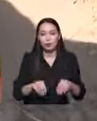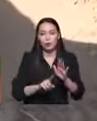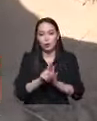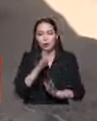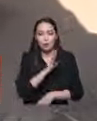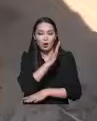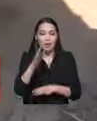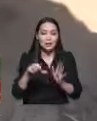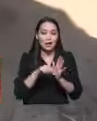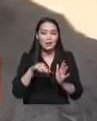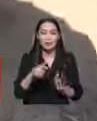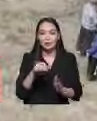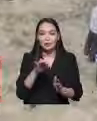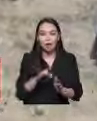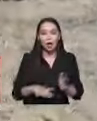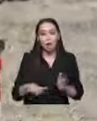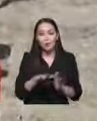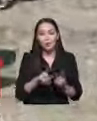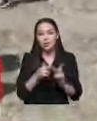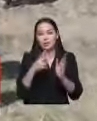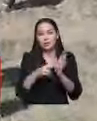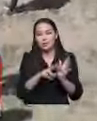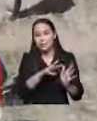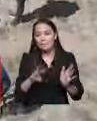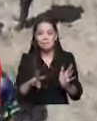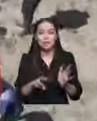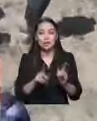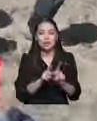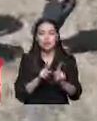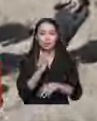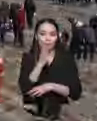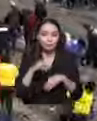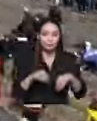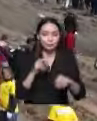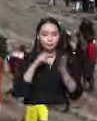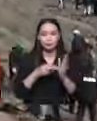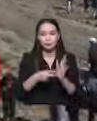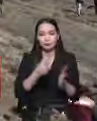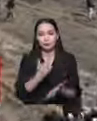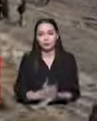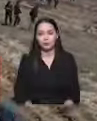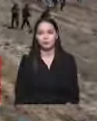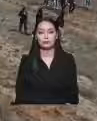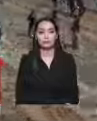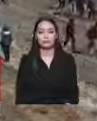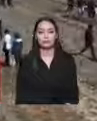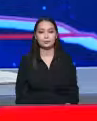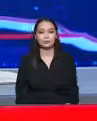орманының 6000 гектардан астам аумағына 28 миллион 700 мың көшет егу жоспарланған. Динара Жақсыбайқызы, Астана